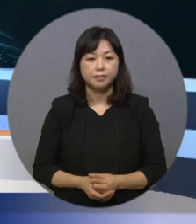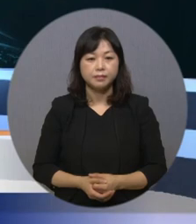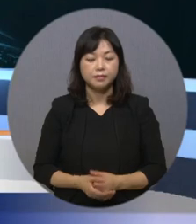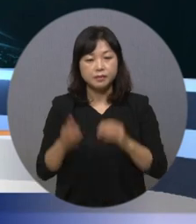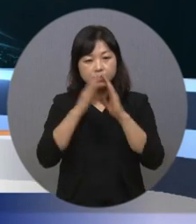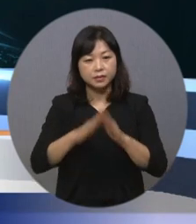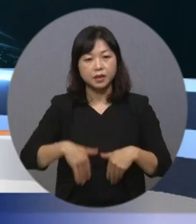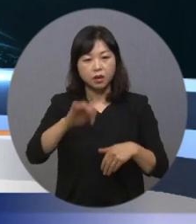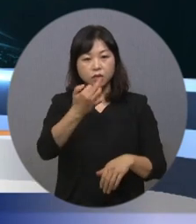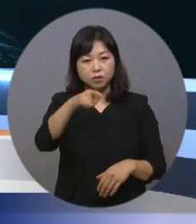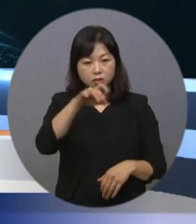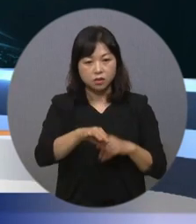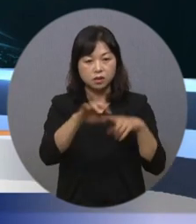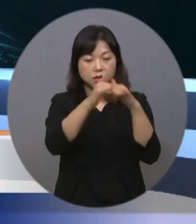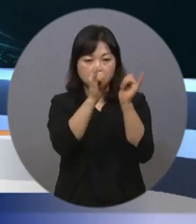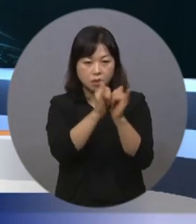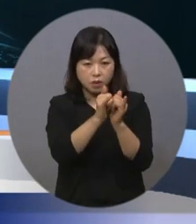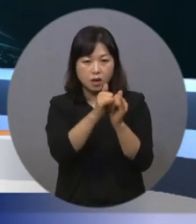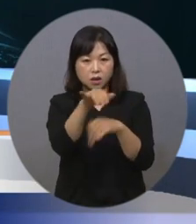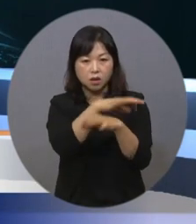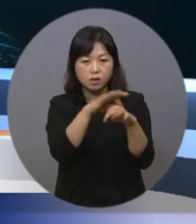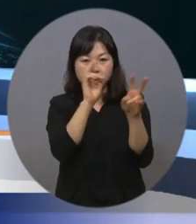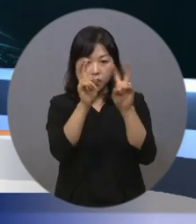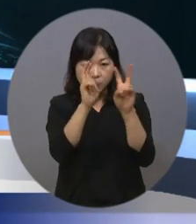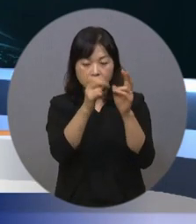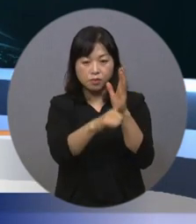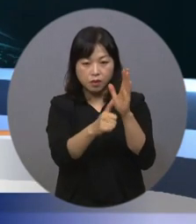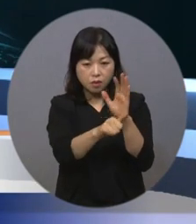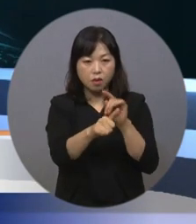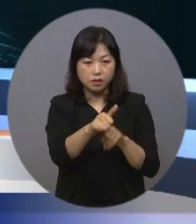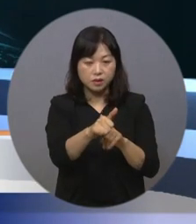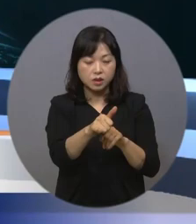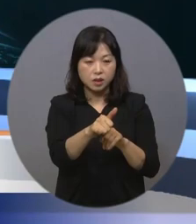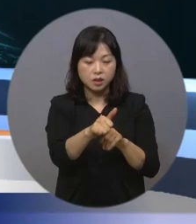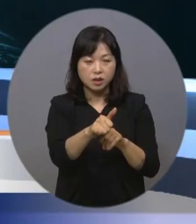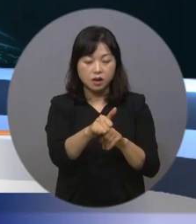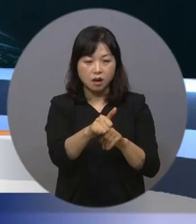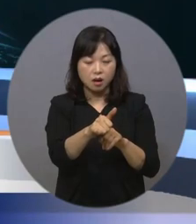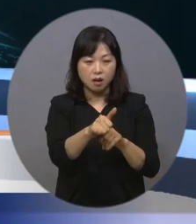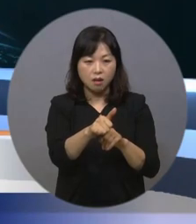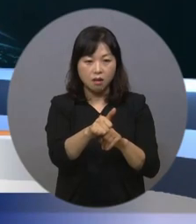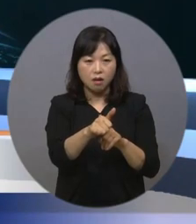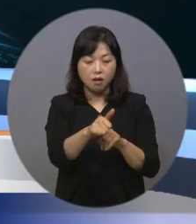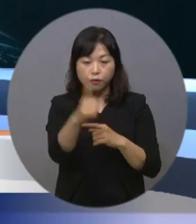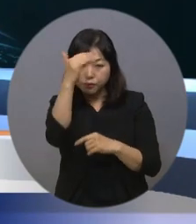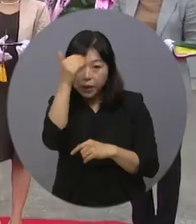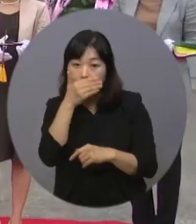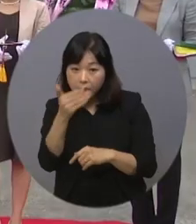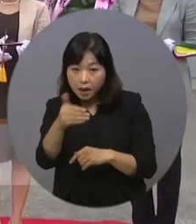전남 고흥군이 사회적 경제 기업들의 제품을 한 공간에서 만날 수 있는 자리를 마련했습니다.